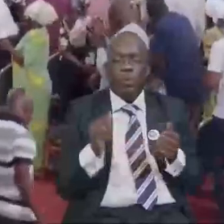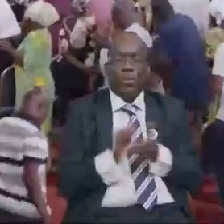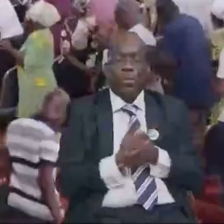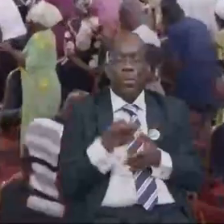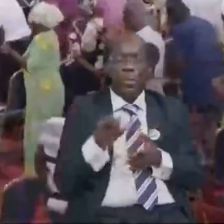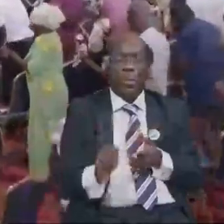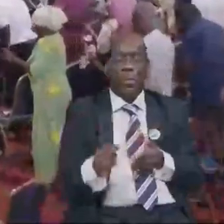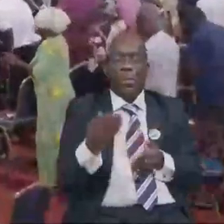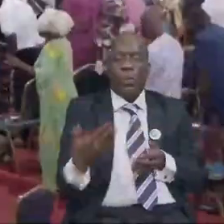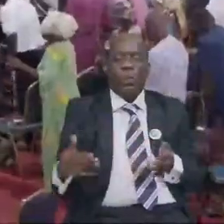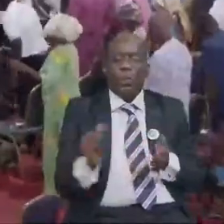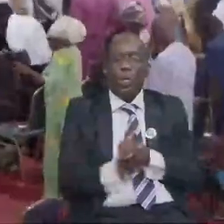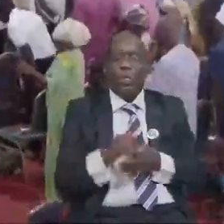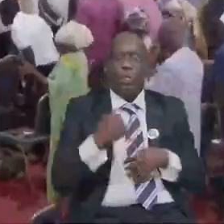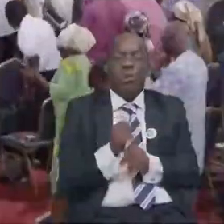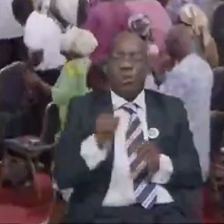Ce qui te faisait peur avant.